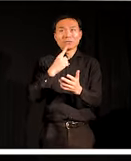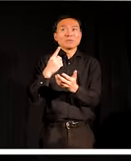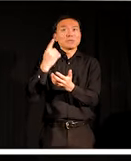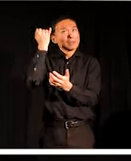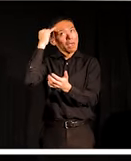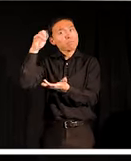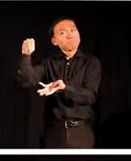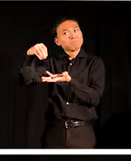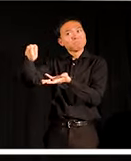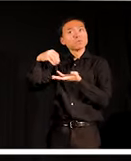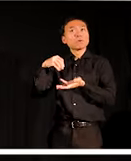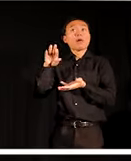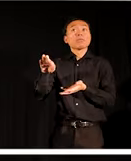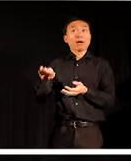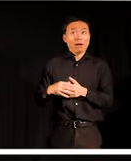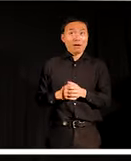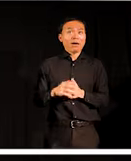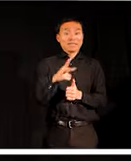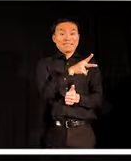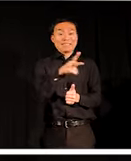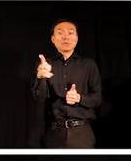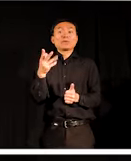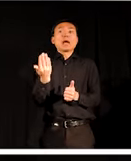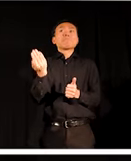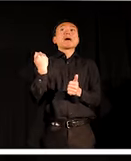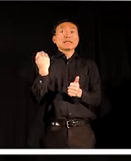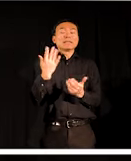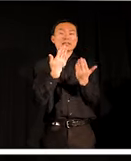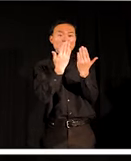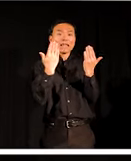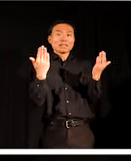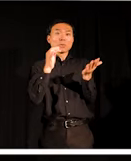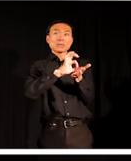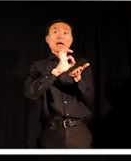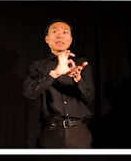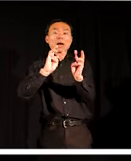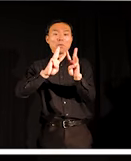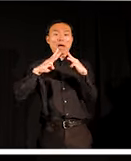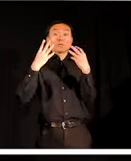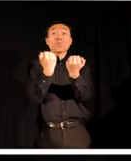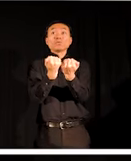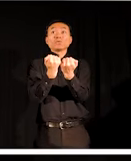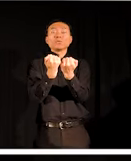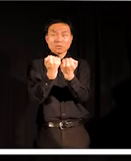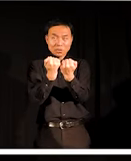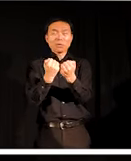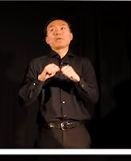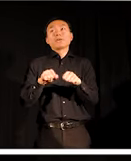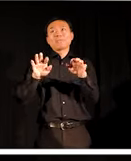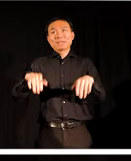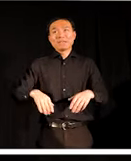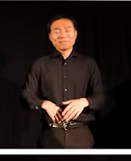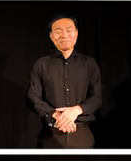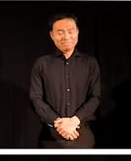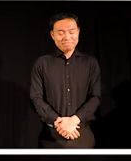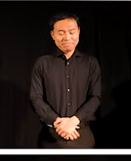2週間前にはハワイの方々とその展示を使ったワークショップも行いまし